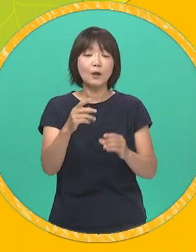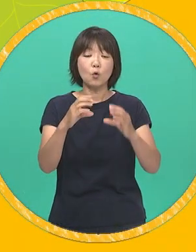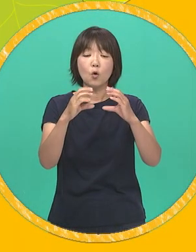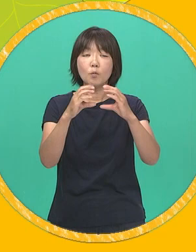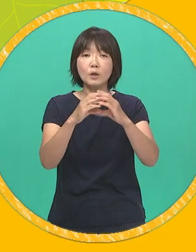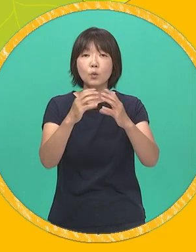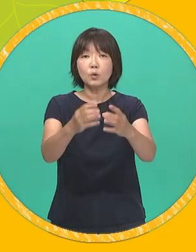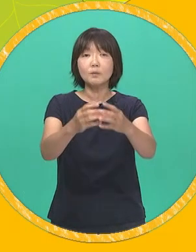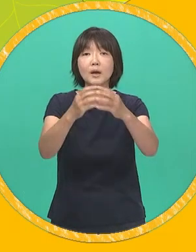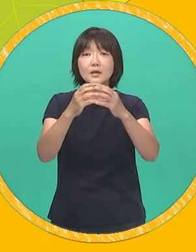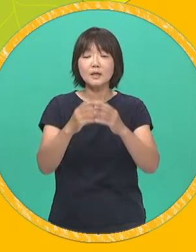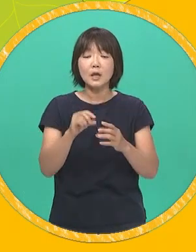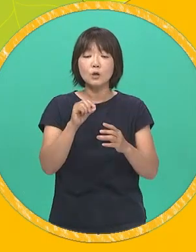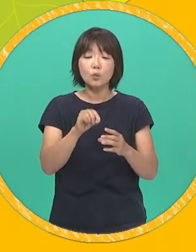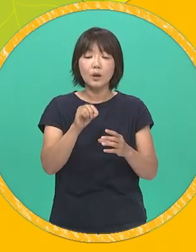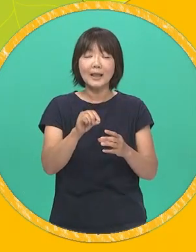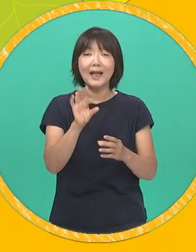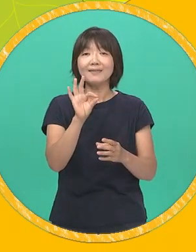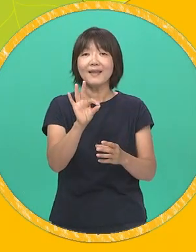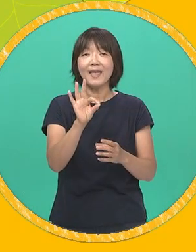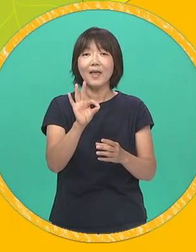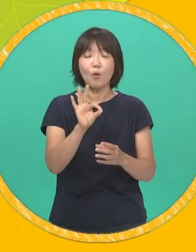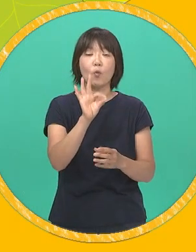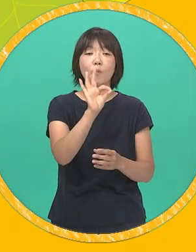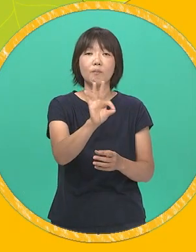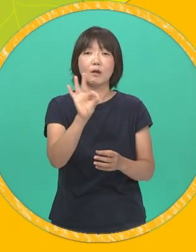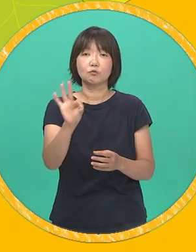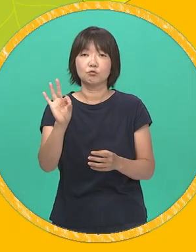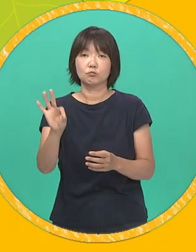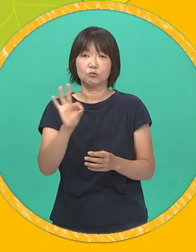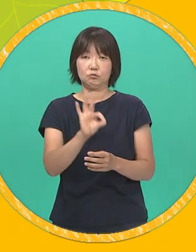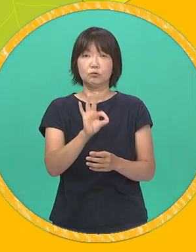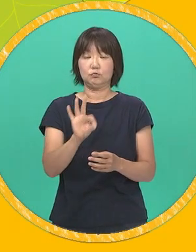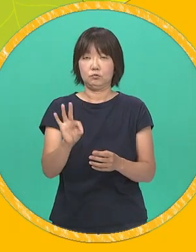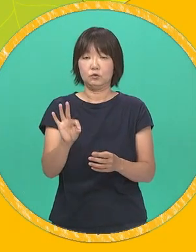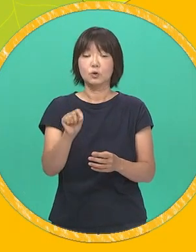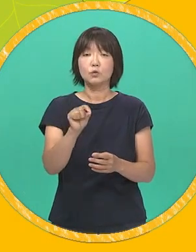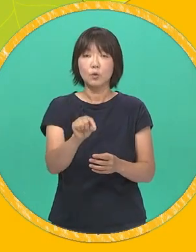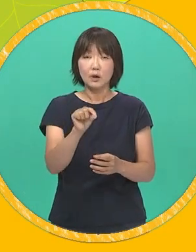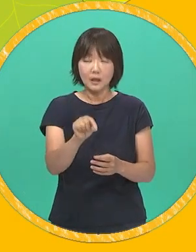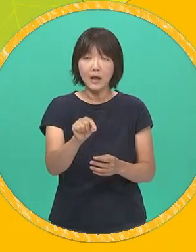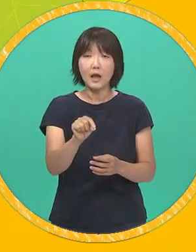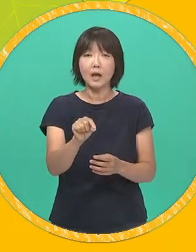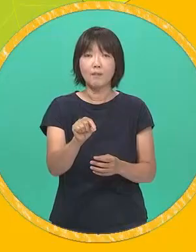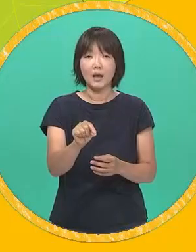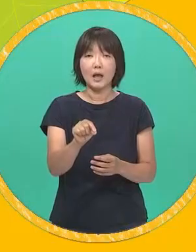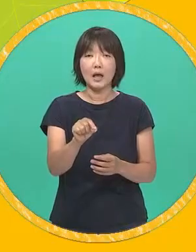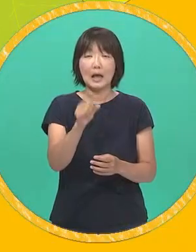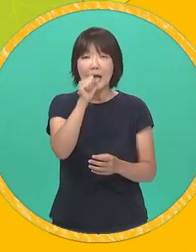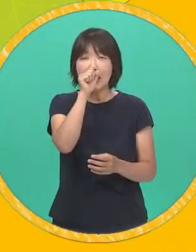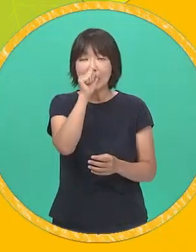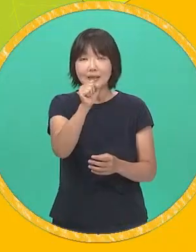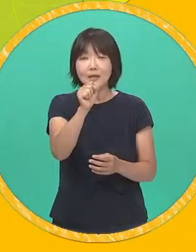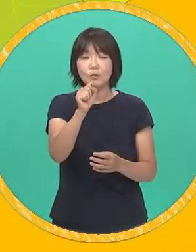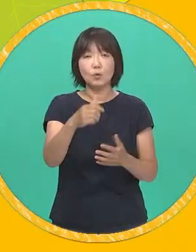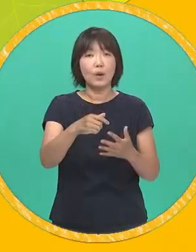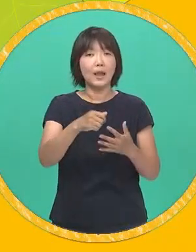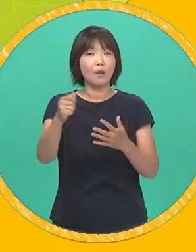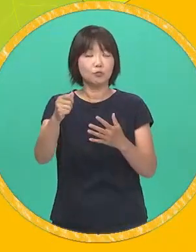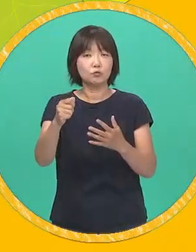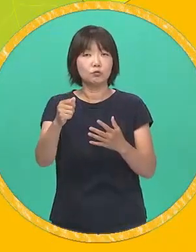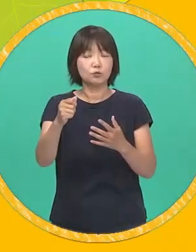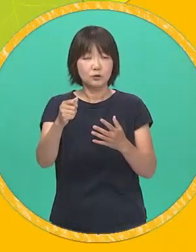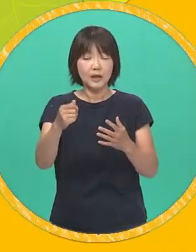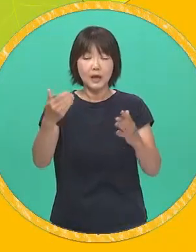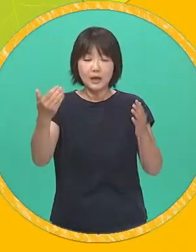を負っておりましてその3からためをとってきてそれを巻いてその中から優秀なものを選抜してき